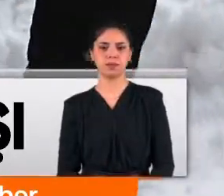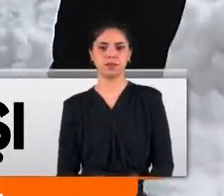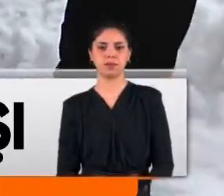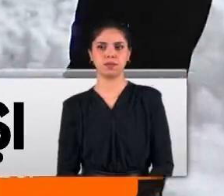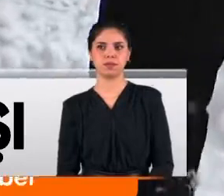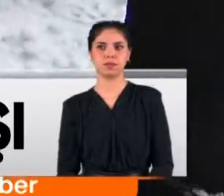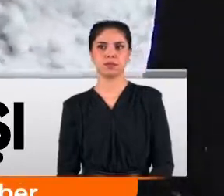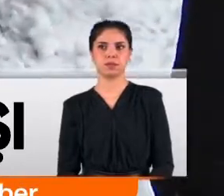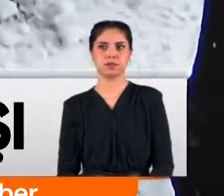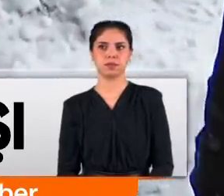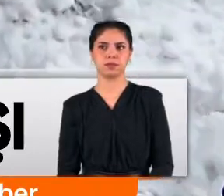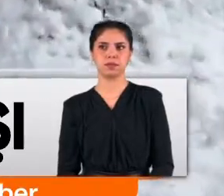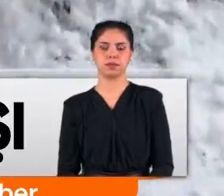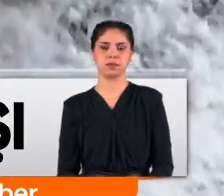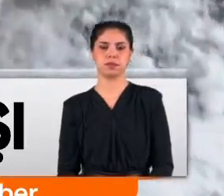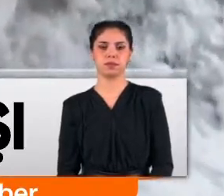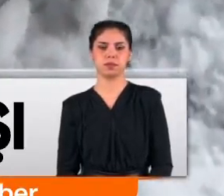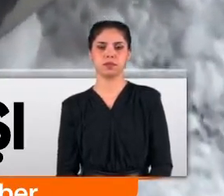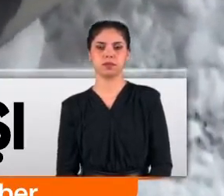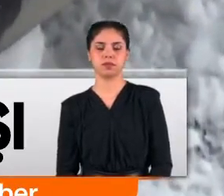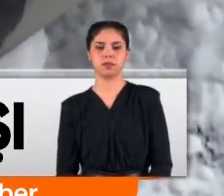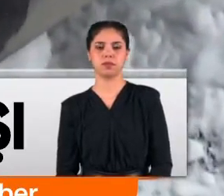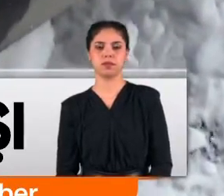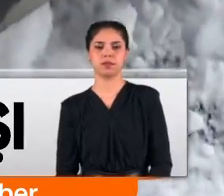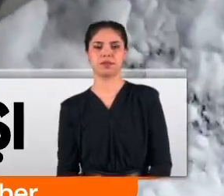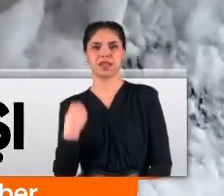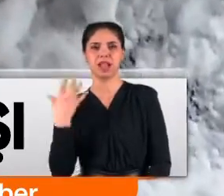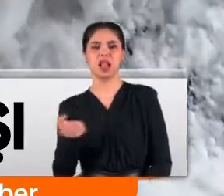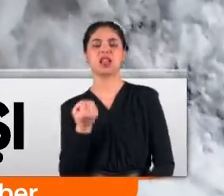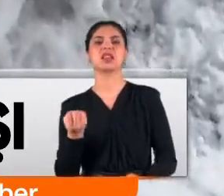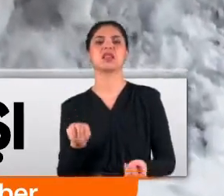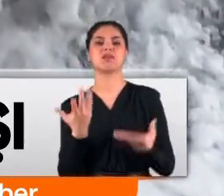Lastik mevcut. Yeni mi? Yeni alındı. Ama yine fayda etmiyor. Aynen,